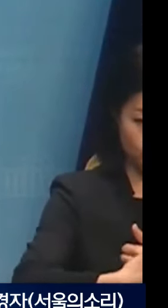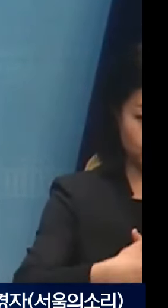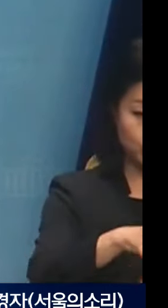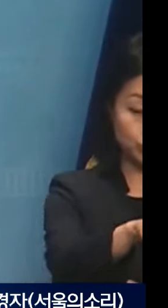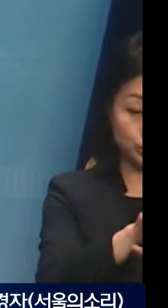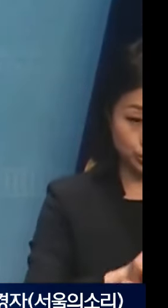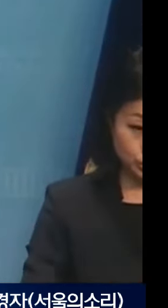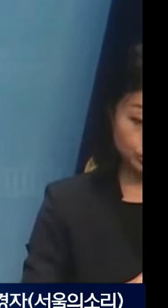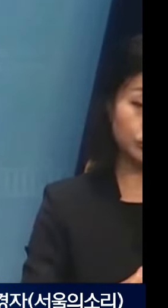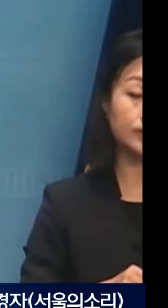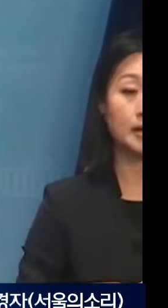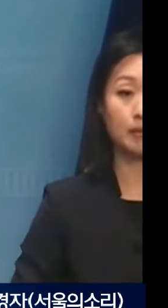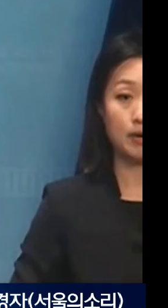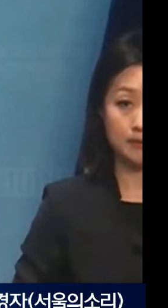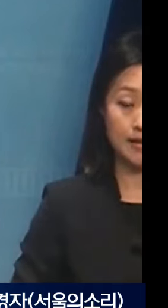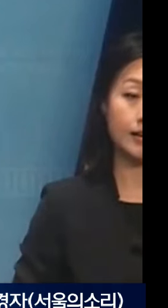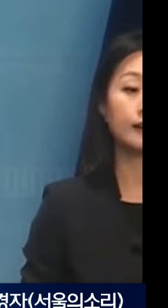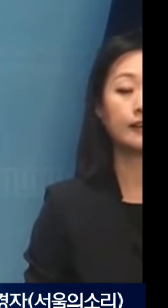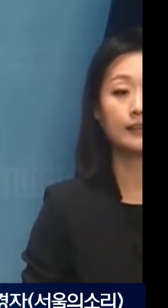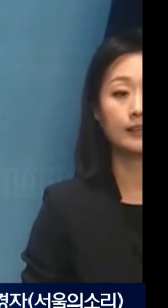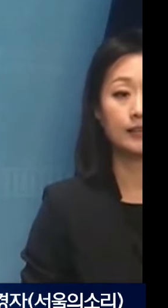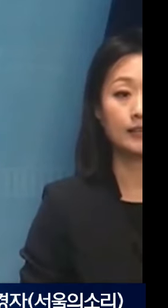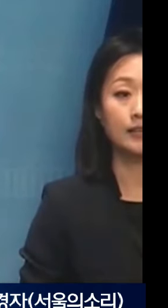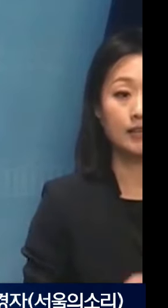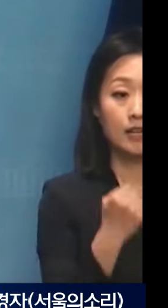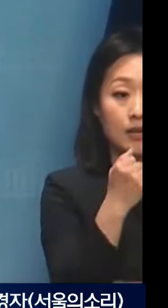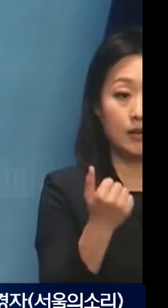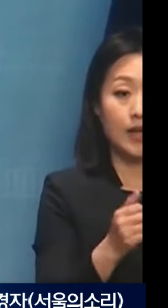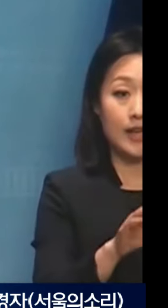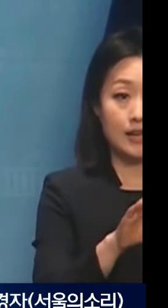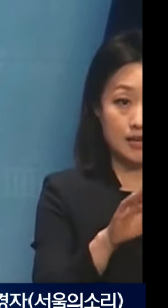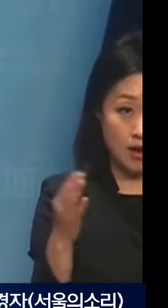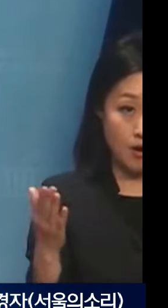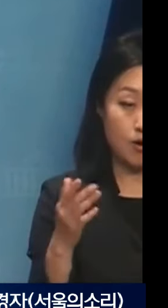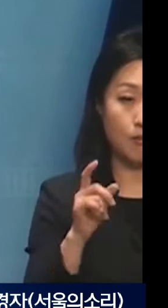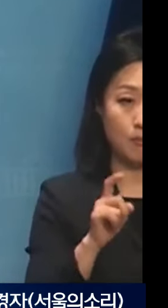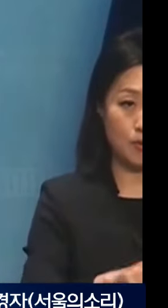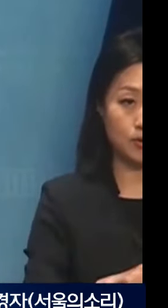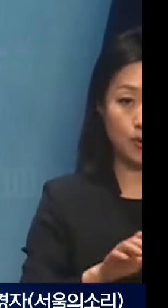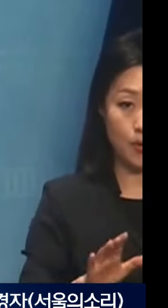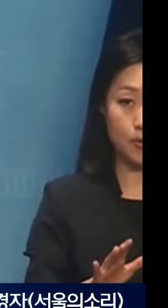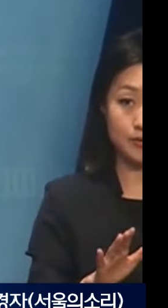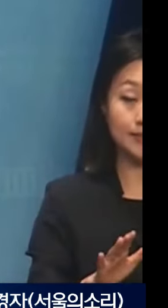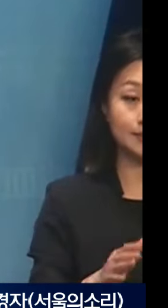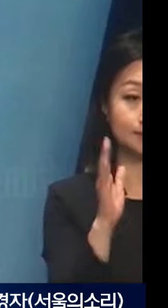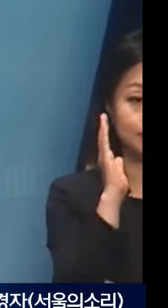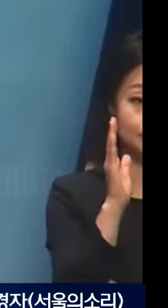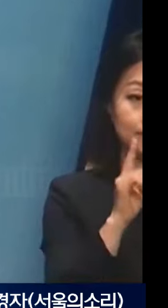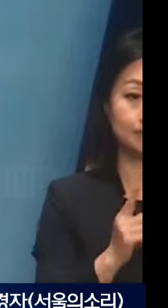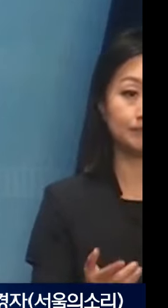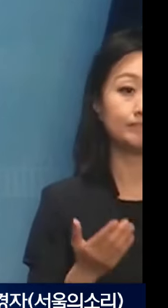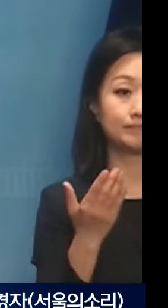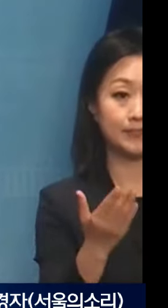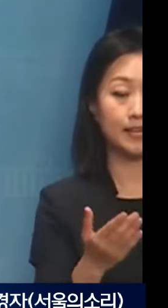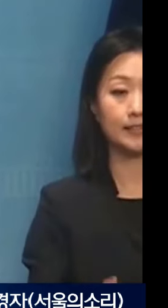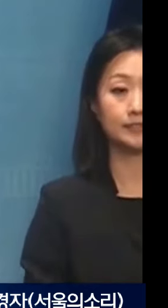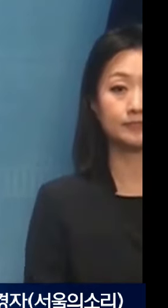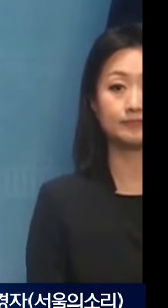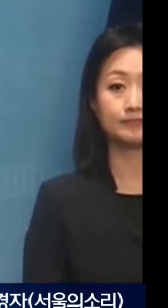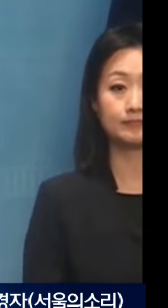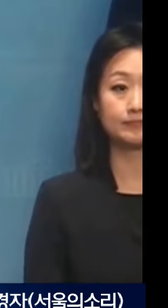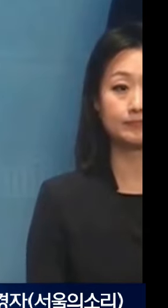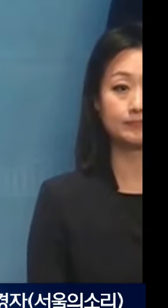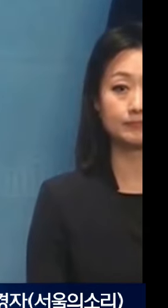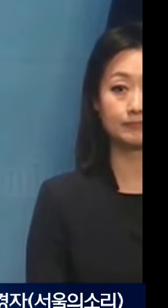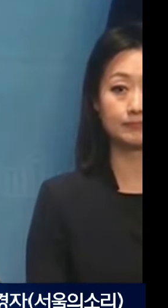위해서라도 반드시 열어야 된다라는 그런 취지로 기자회견을 하게 됐습니다. 그럼 준비된 기자회견문 낭독하도록 하겠습니다.